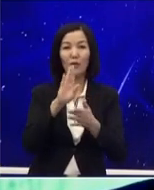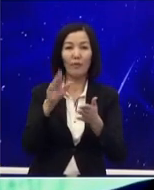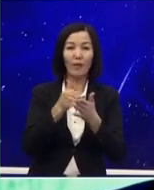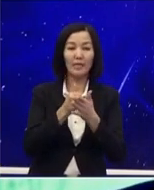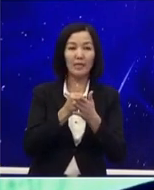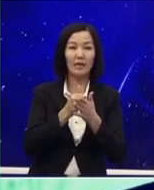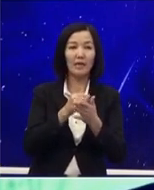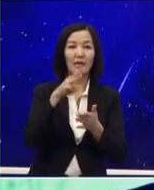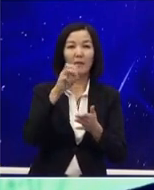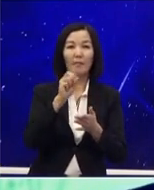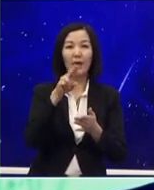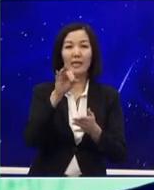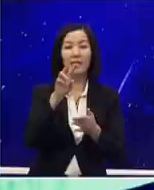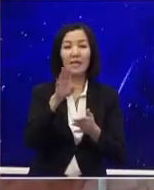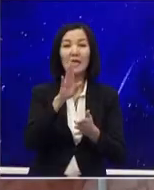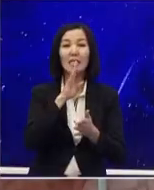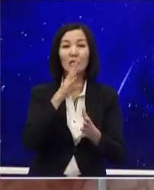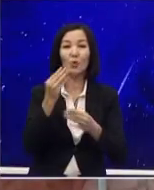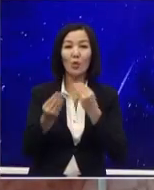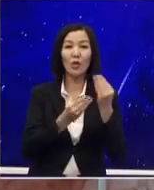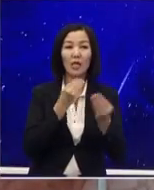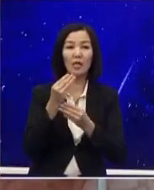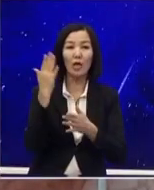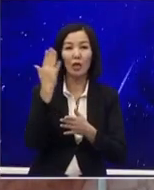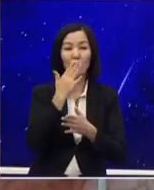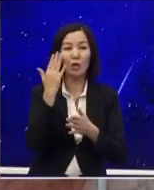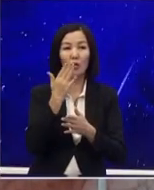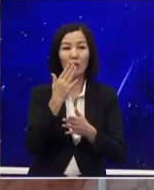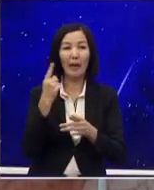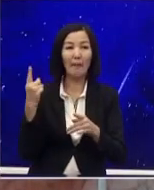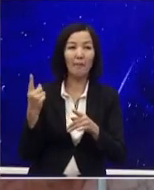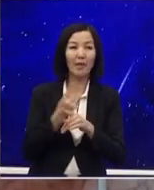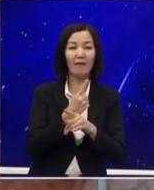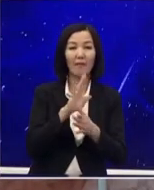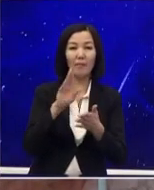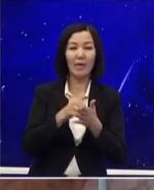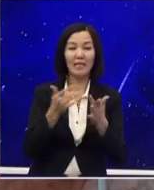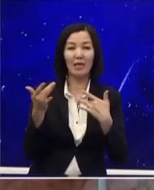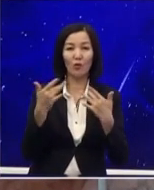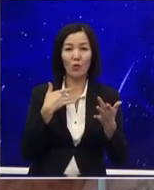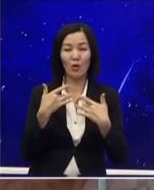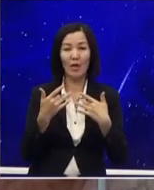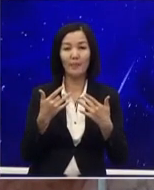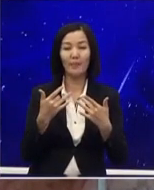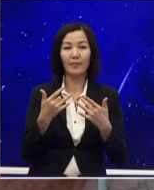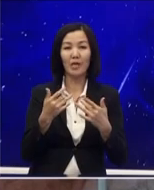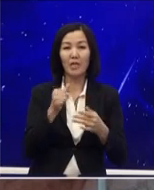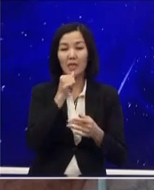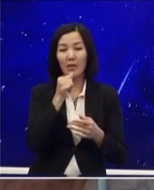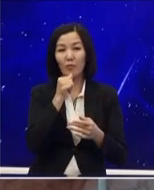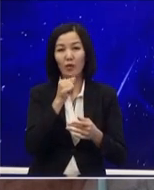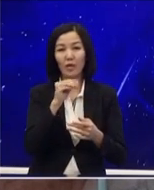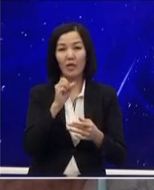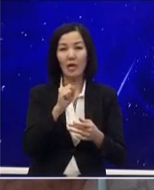рөлді Мадина Әліпбек сомдап шығады. Бұл оның кино әлеміндегі алғашқы қадамы. Актерлік қабілетін сынап көрген оған